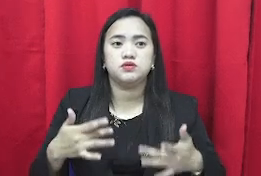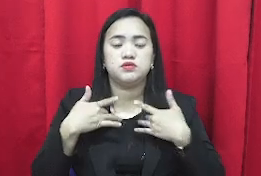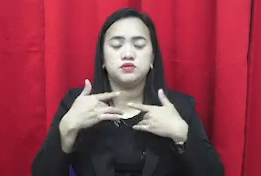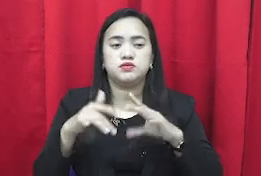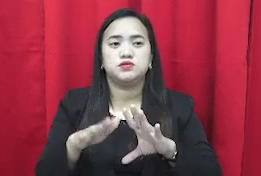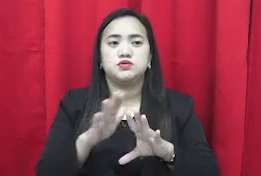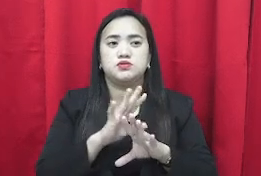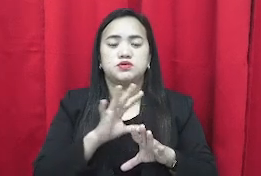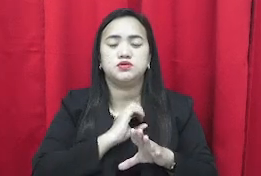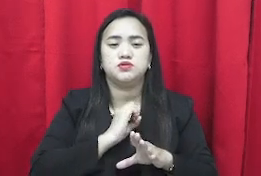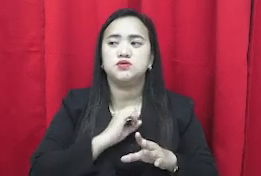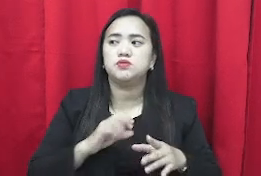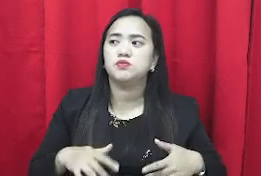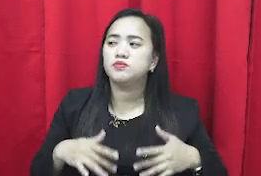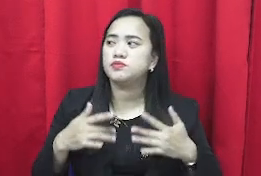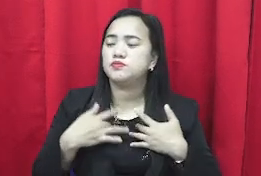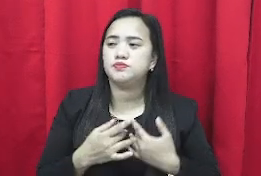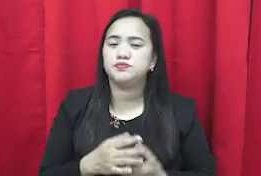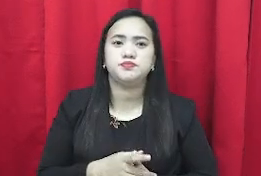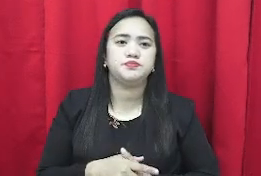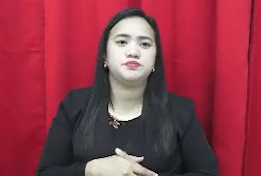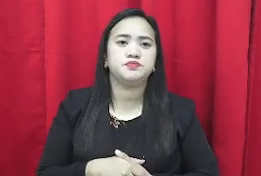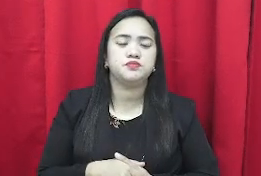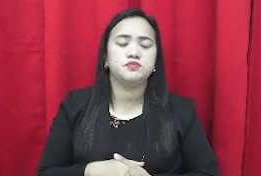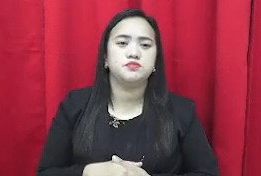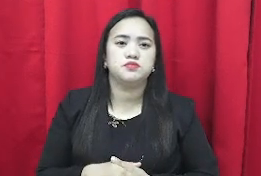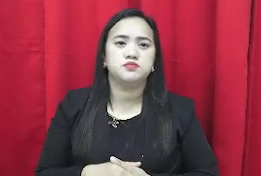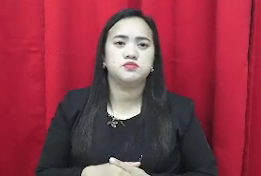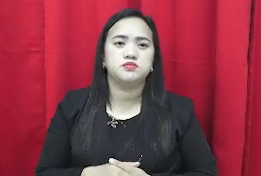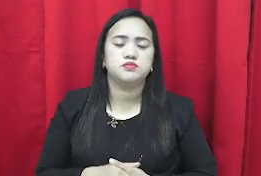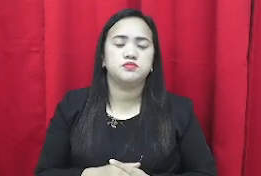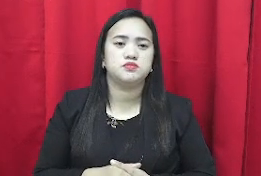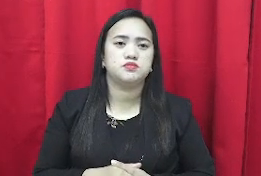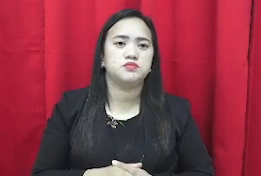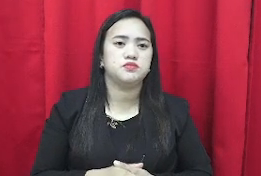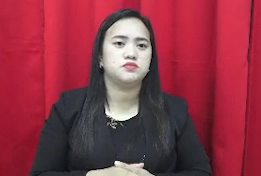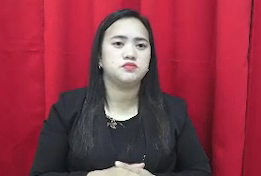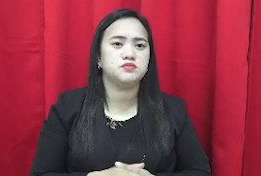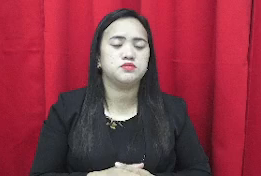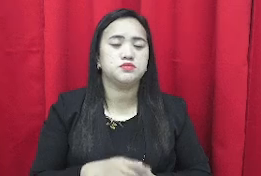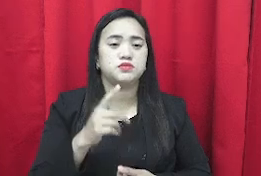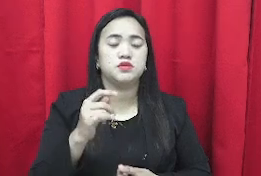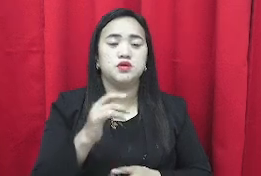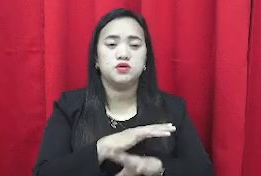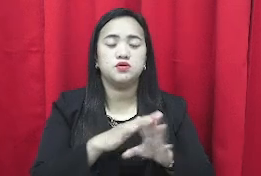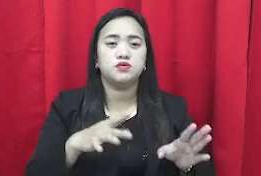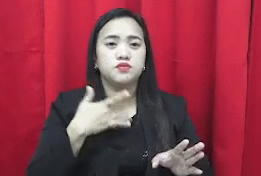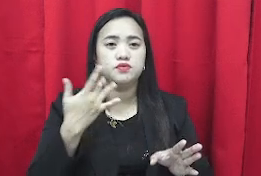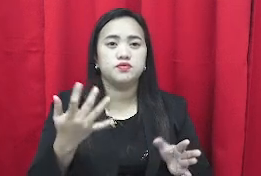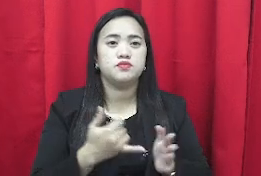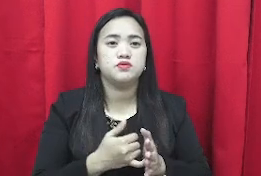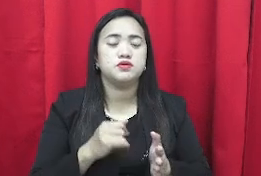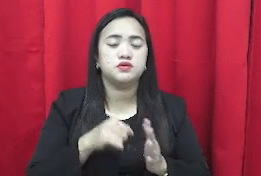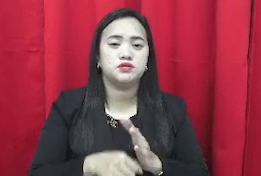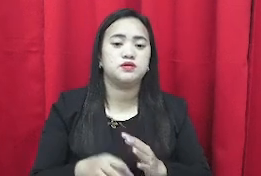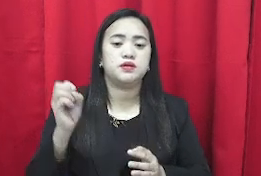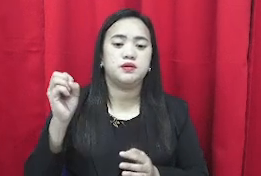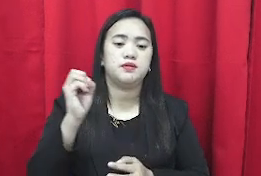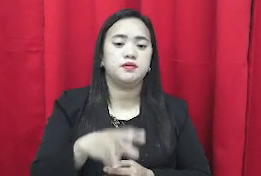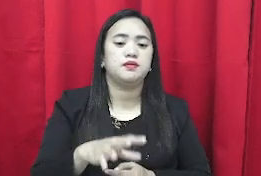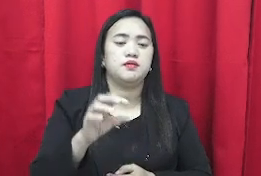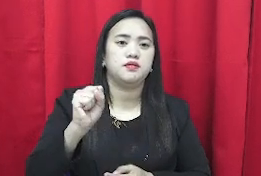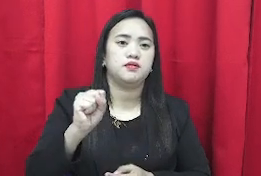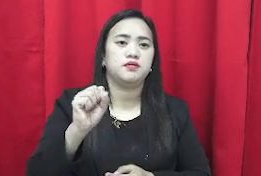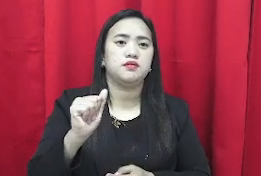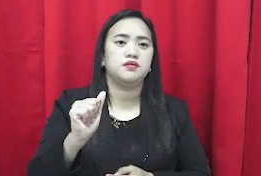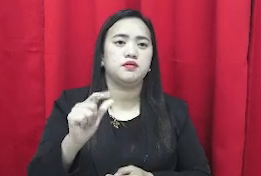ka tama yun kay nga nila naranasan na mag-ulam ng asin o yung ibudbod sa kanin